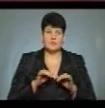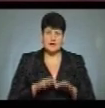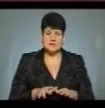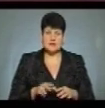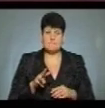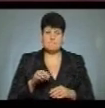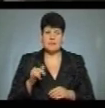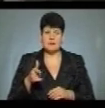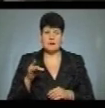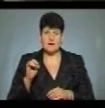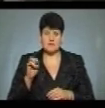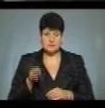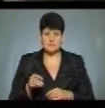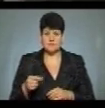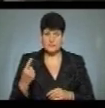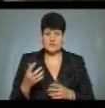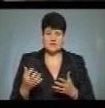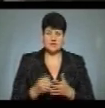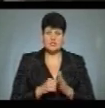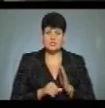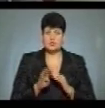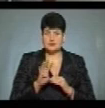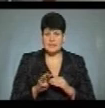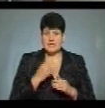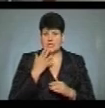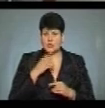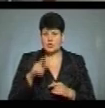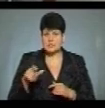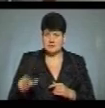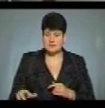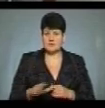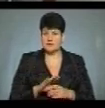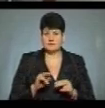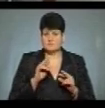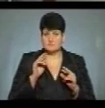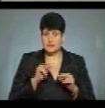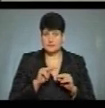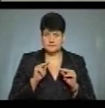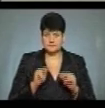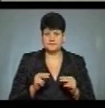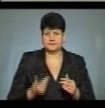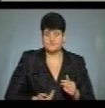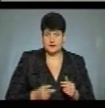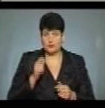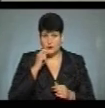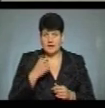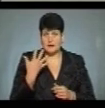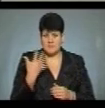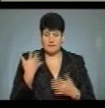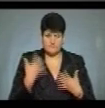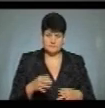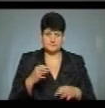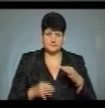на Тернопільщині. Вони знайшли в області 64 іноземці, які нелегально жили в Україні. 5 із них вже постали перед судом.